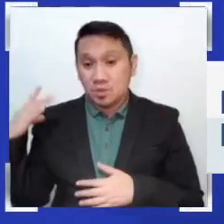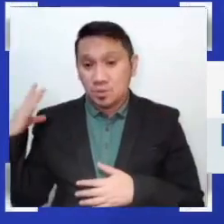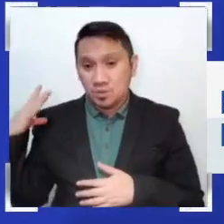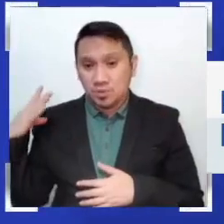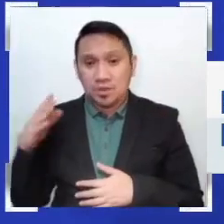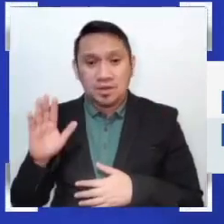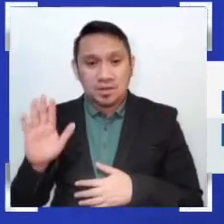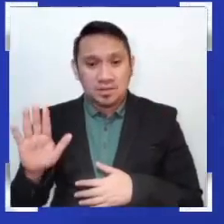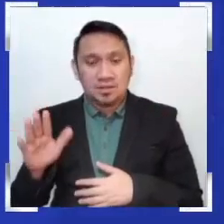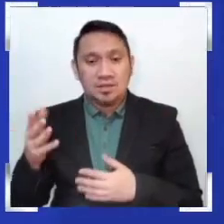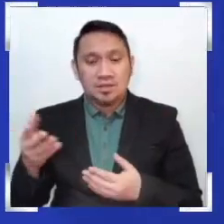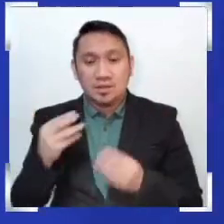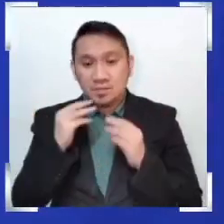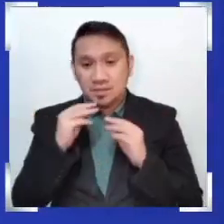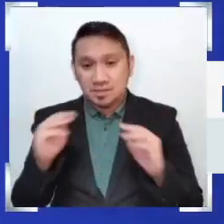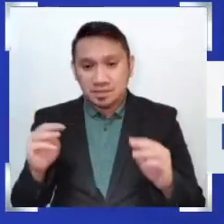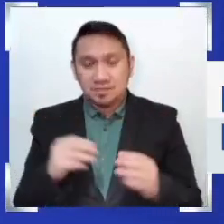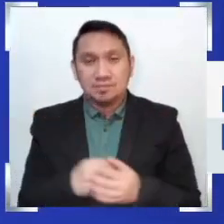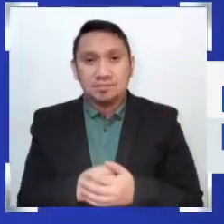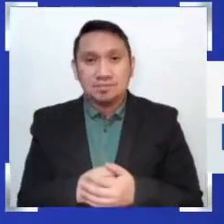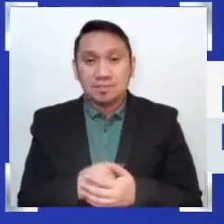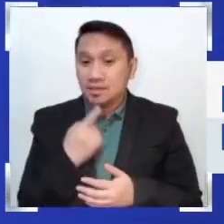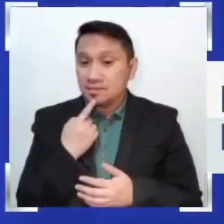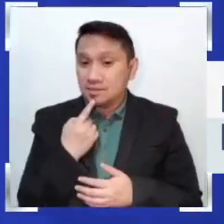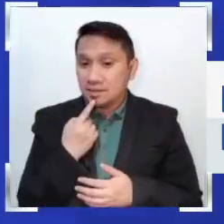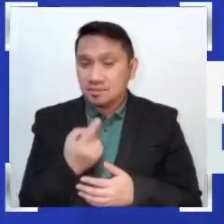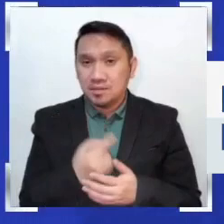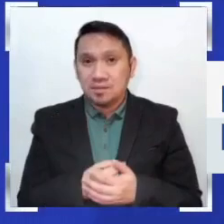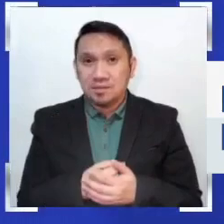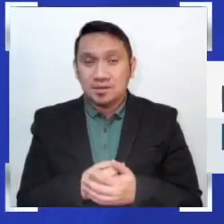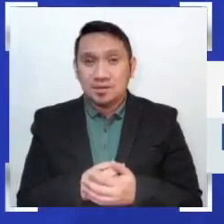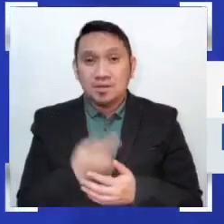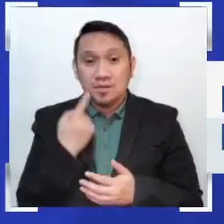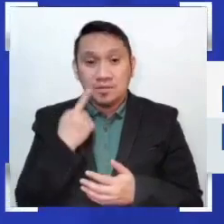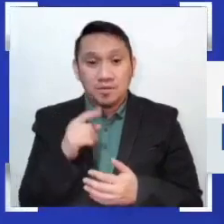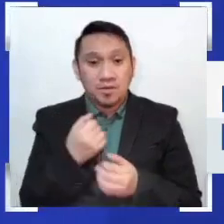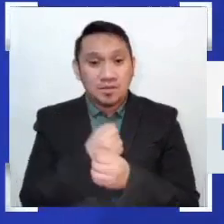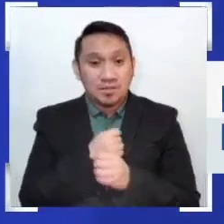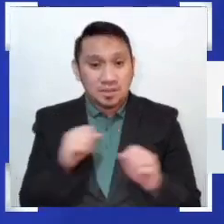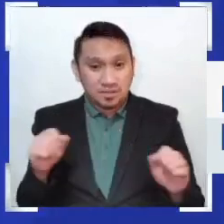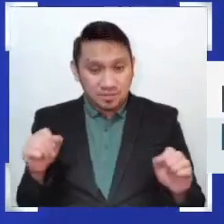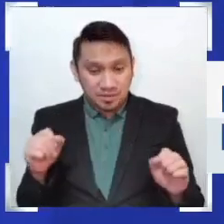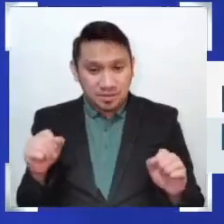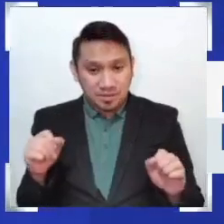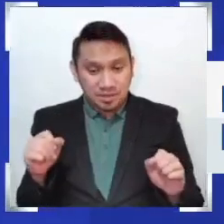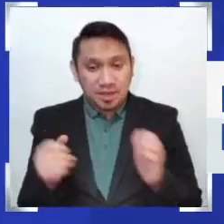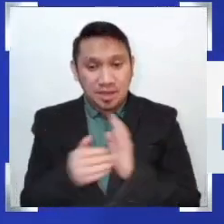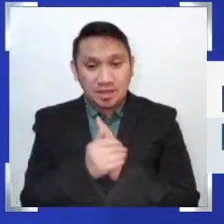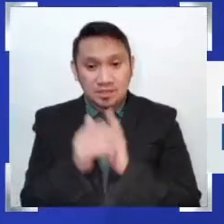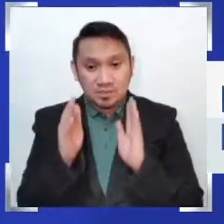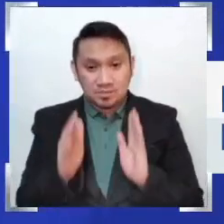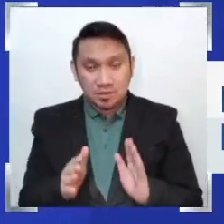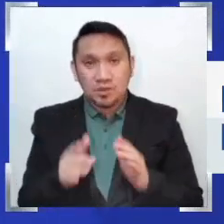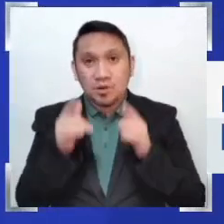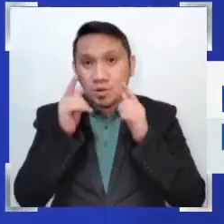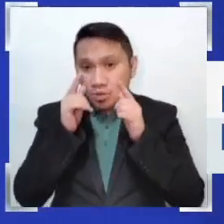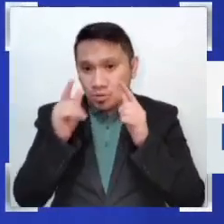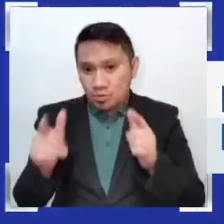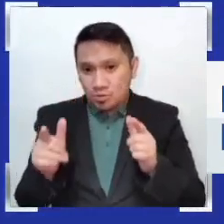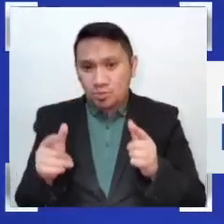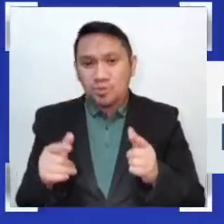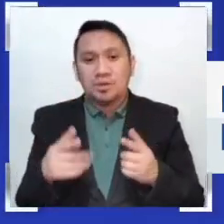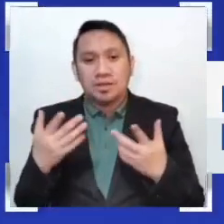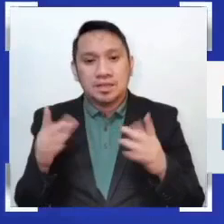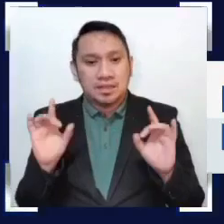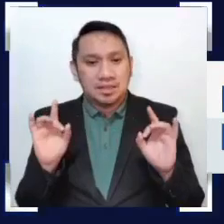opisyal na tugon. Ayon sa isang occupational safety and health expert, lubhang peligroso ang pinagdaanan ng mga nasa